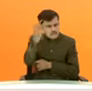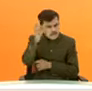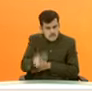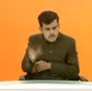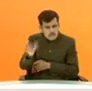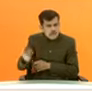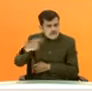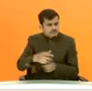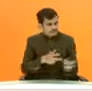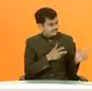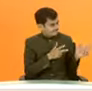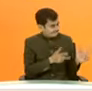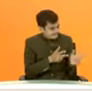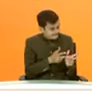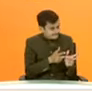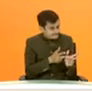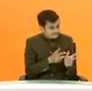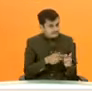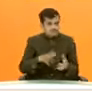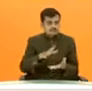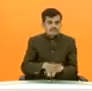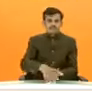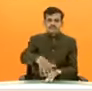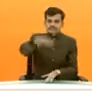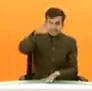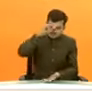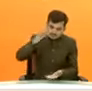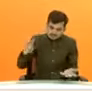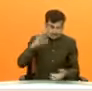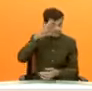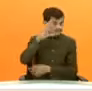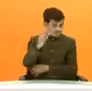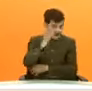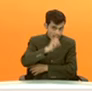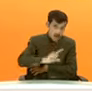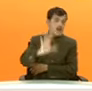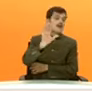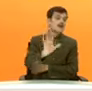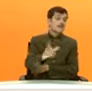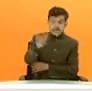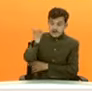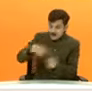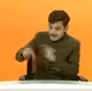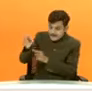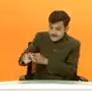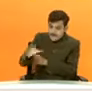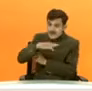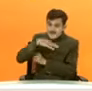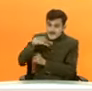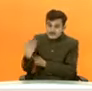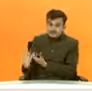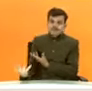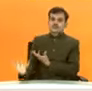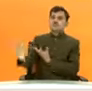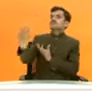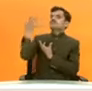की अमर प्रेरणाओं को जीवित रखना है। हमें उनसे जो ऊर्जा मिलती